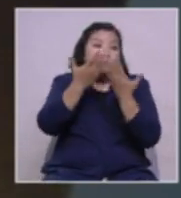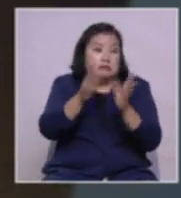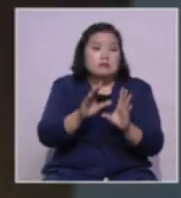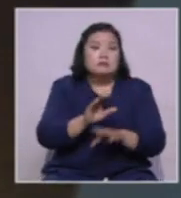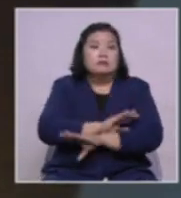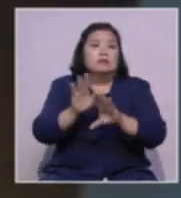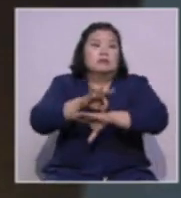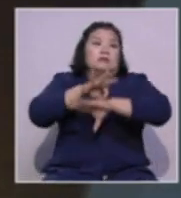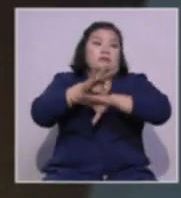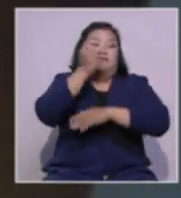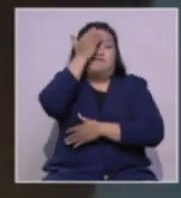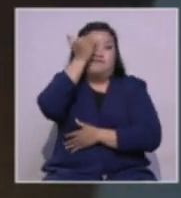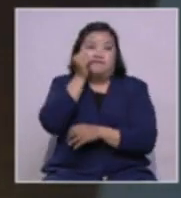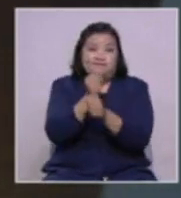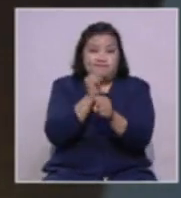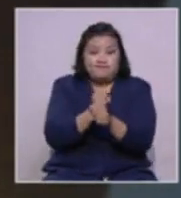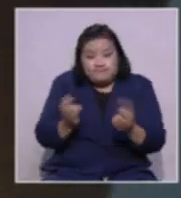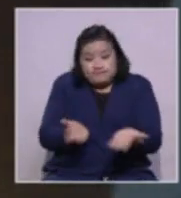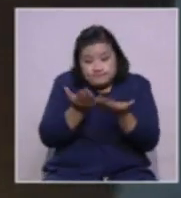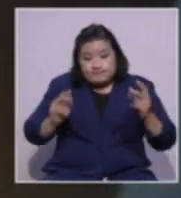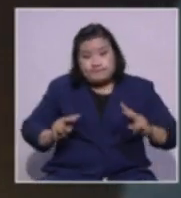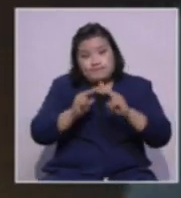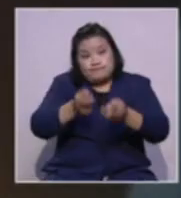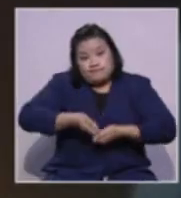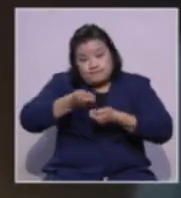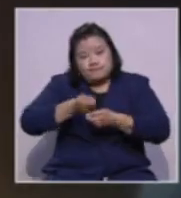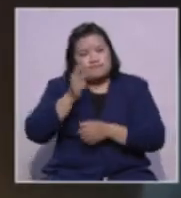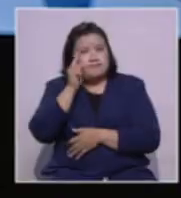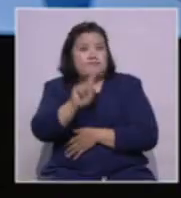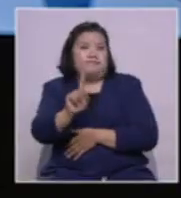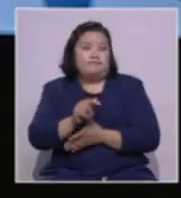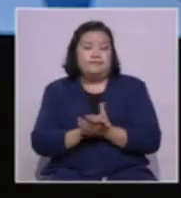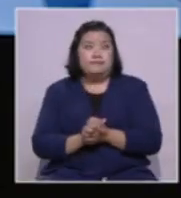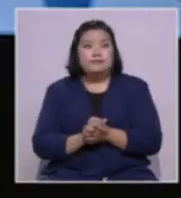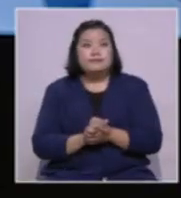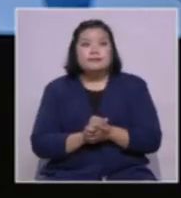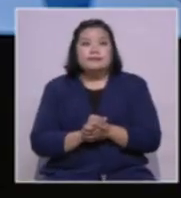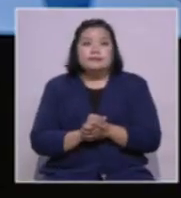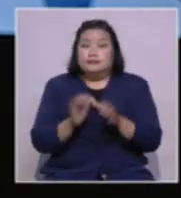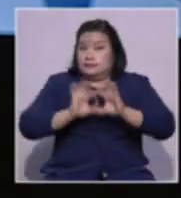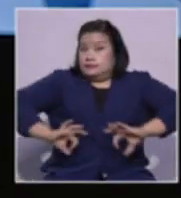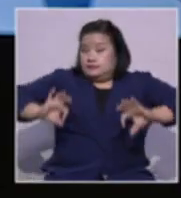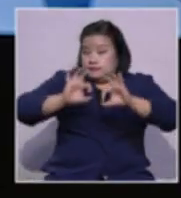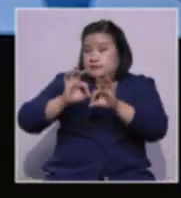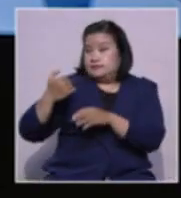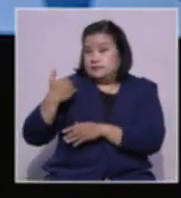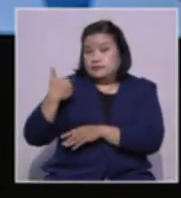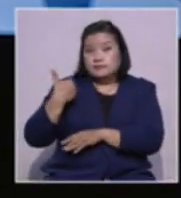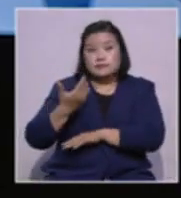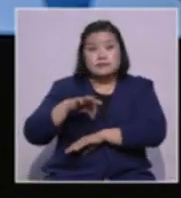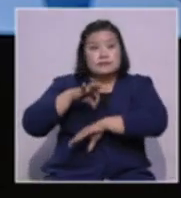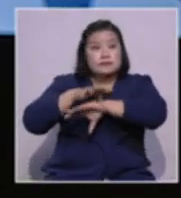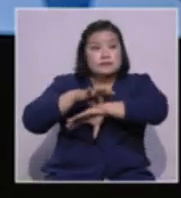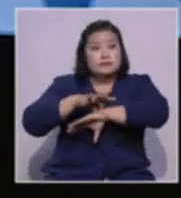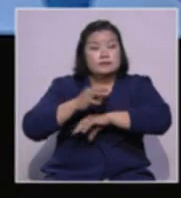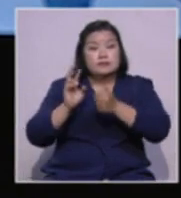การที่จะผลักนโยบายตรงนี้เข้าไปในกระทรวงเกษตรเนี่ยจะมีมากน้อยแค่ไหน ก็ต้องดูว่าคุณธรรมนัสจะได้เป็นรัฐมนตรีช่วยอันดับ1หรืออันดับ2หรืออันดับ3ต้อง